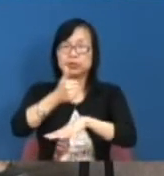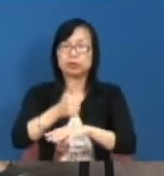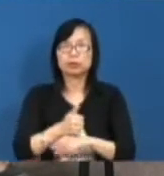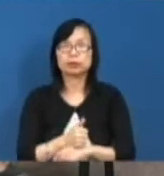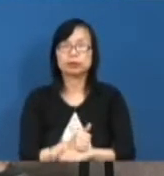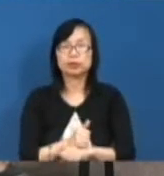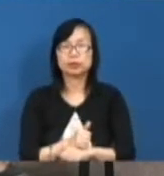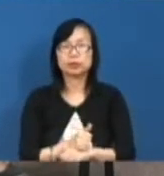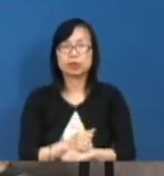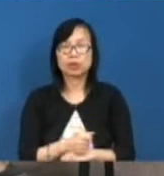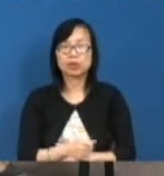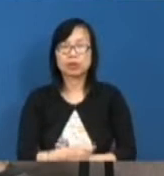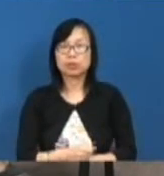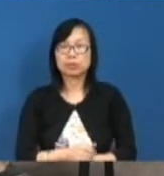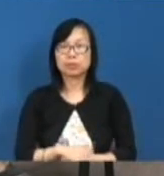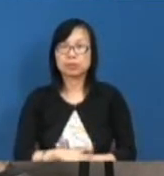用啦。我話